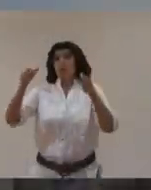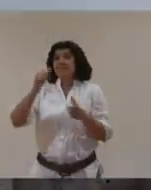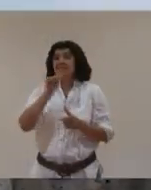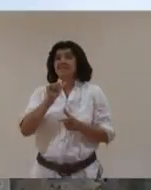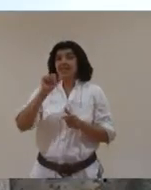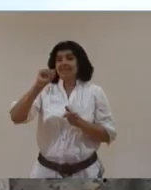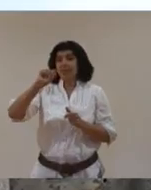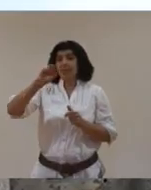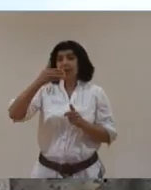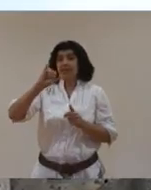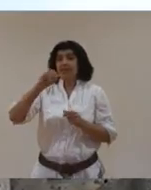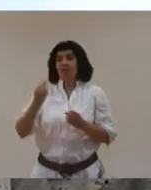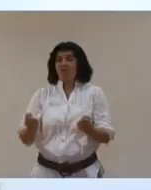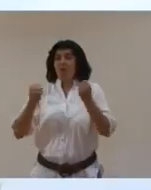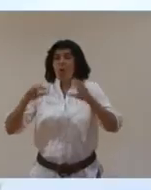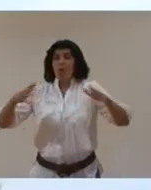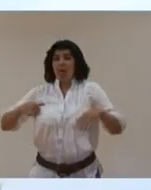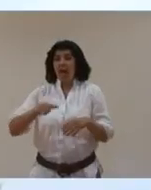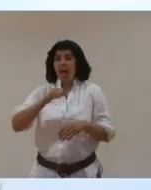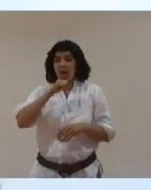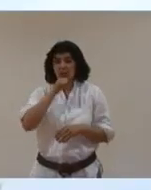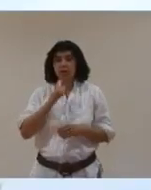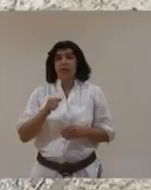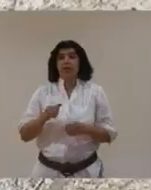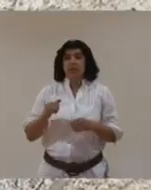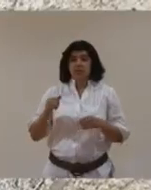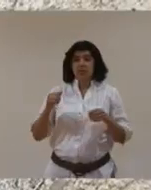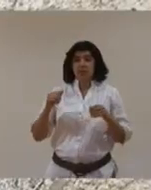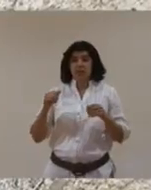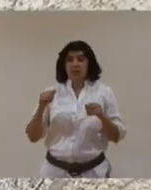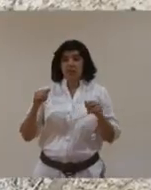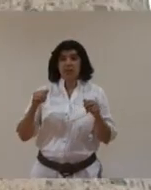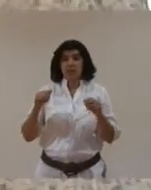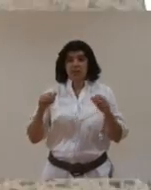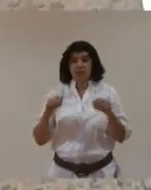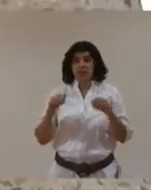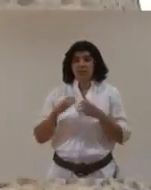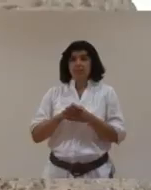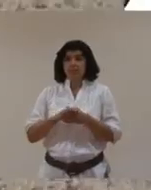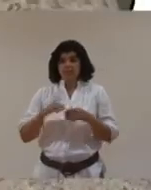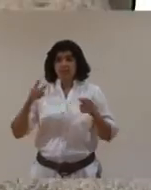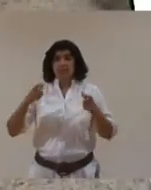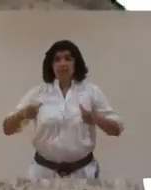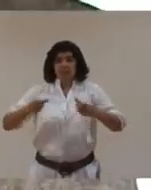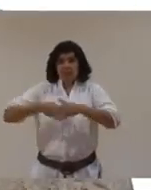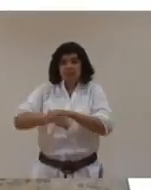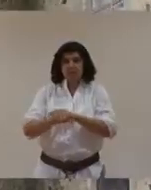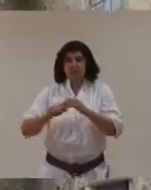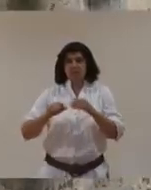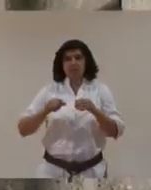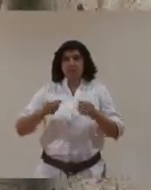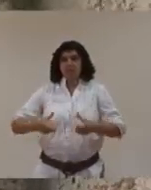The Chateau of Saint-Mémin is a medieval fortress. Son enceinte primitive hexagonale du XIVe siècle est flanquée de tourelles en forme de fer à cheval.